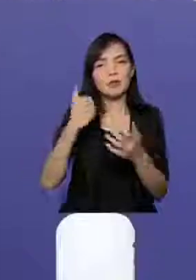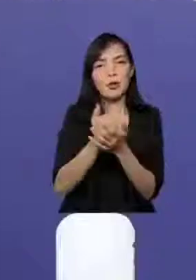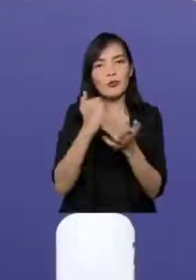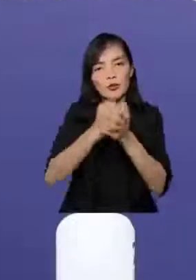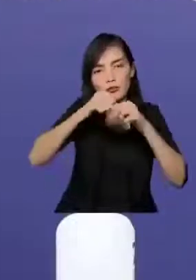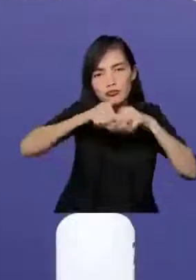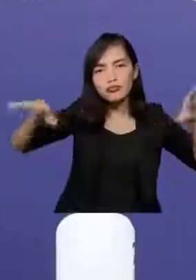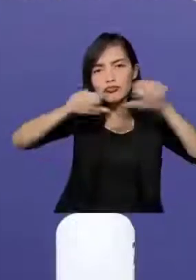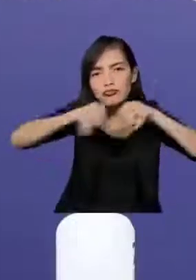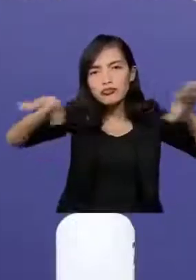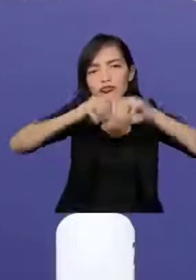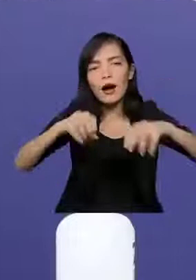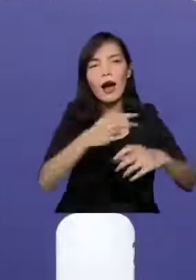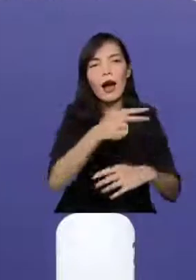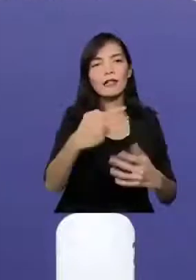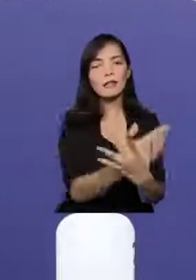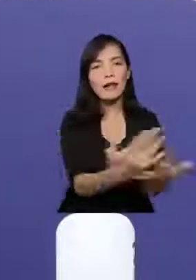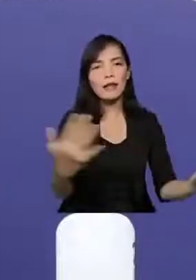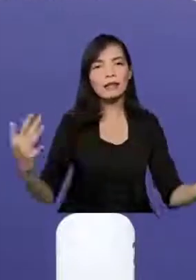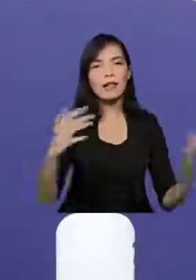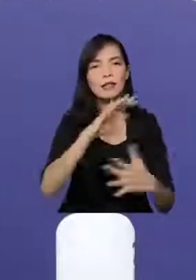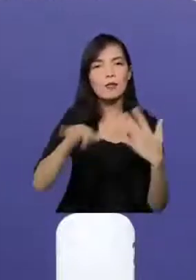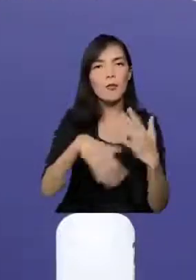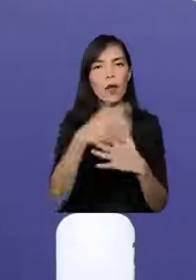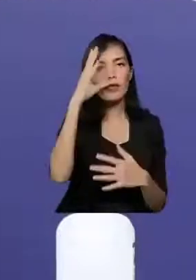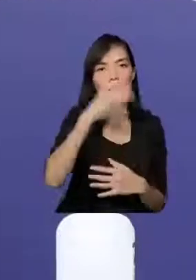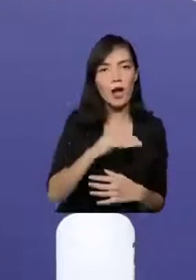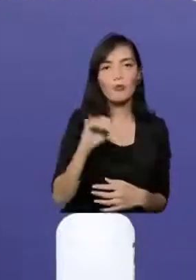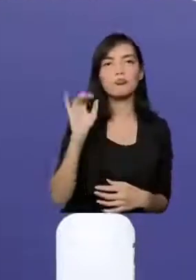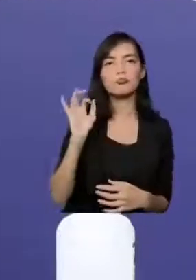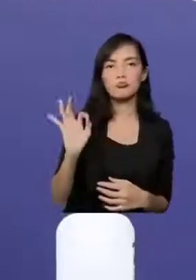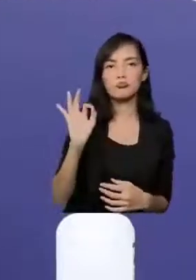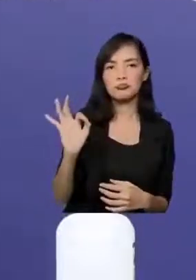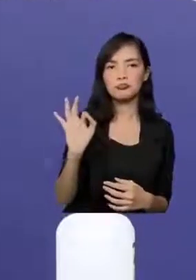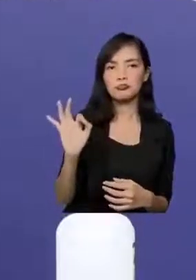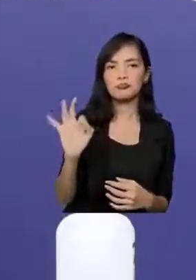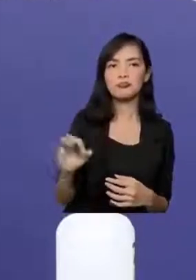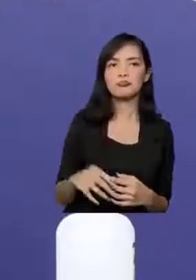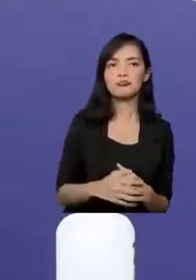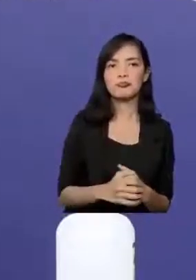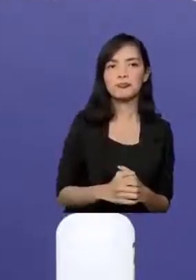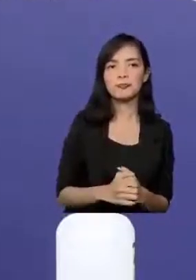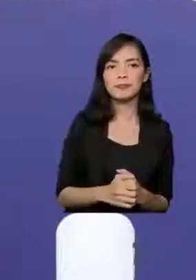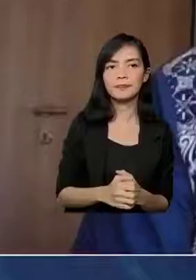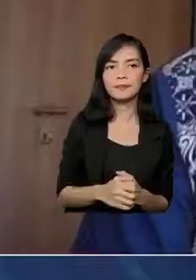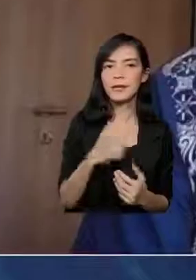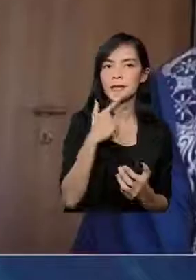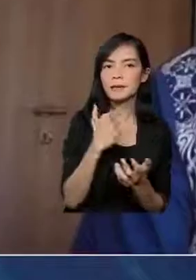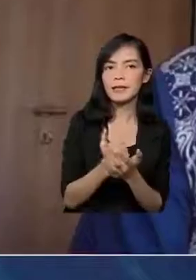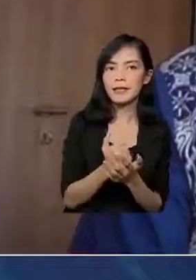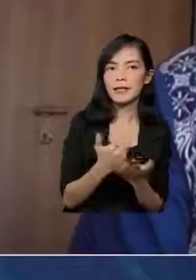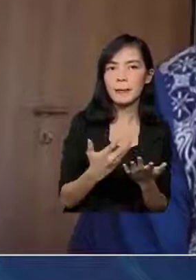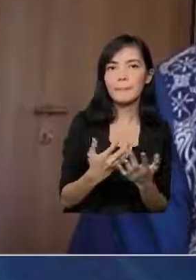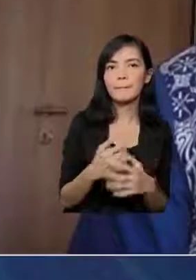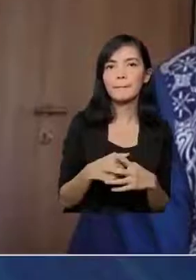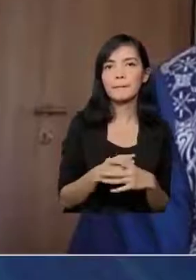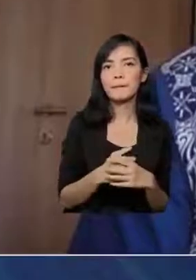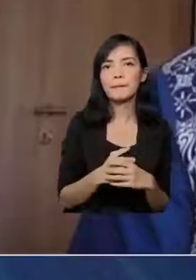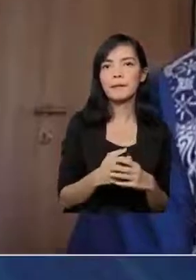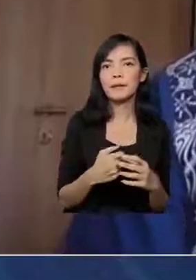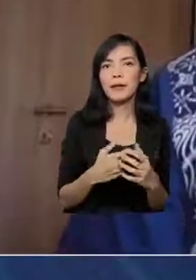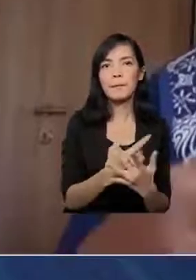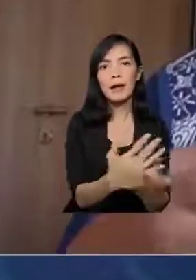semua orang di lapisan seluruh masyarakat ini tahu ya Pak Untuk selanjutnya adalah juga